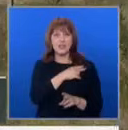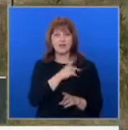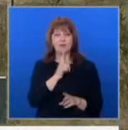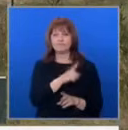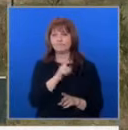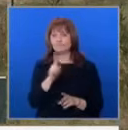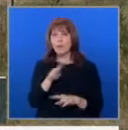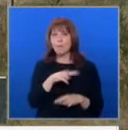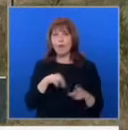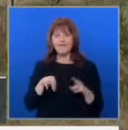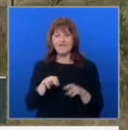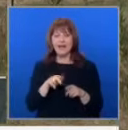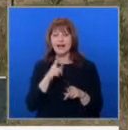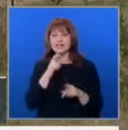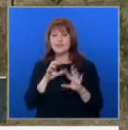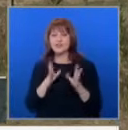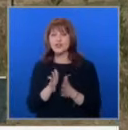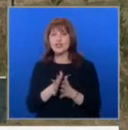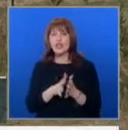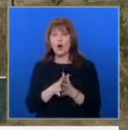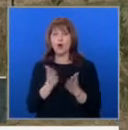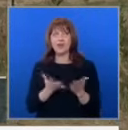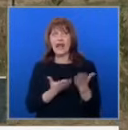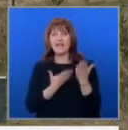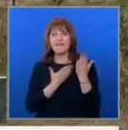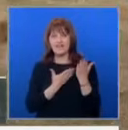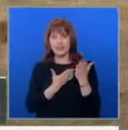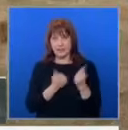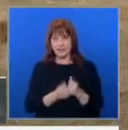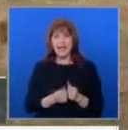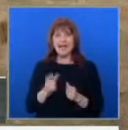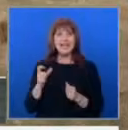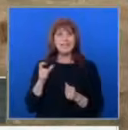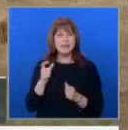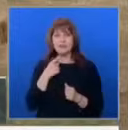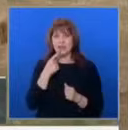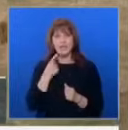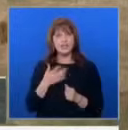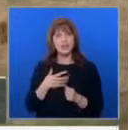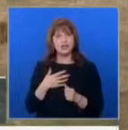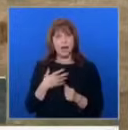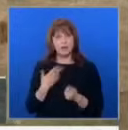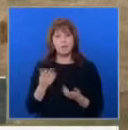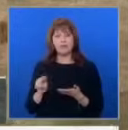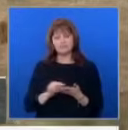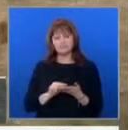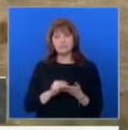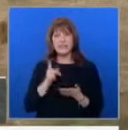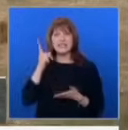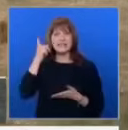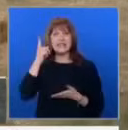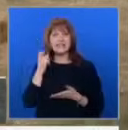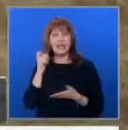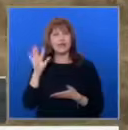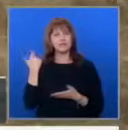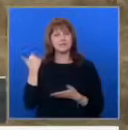и хората, които стоят като лица зад партия Величие. Тогава Спецов уточни, че има образувани производства по подадени сигнали от преди